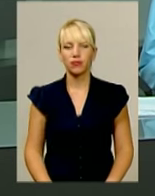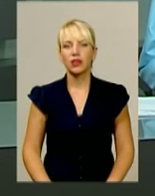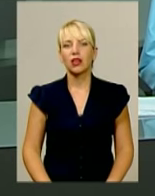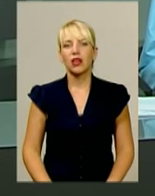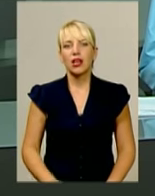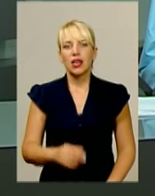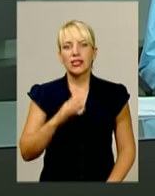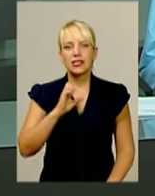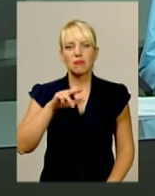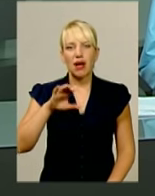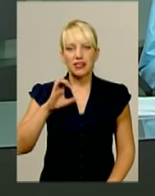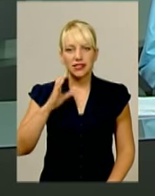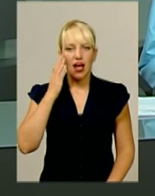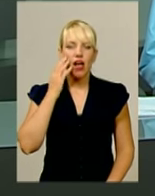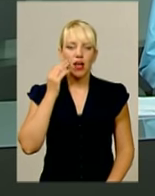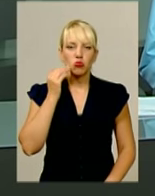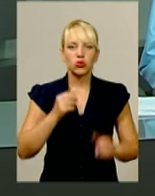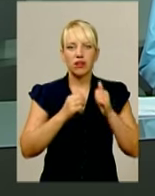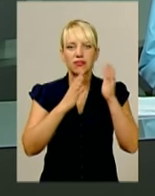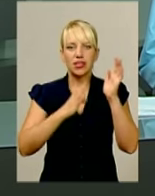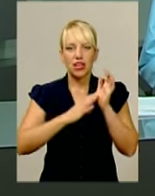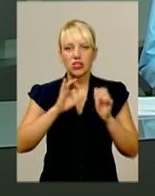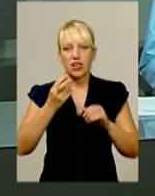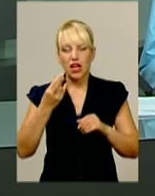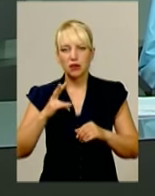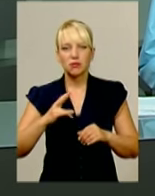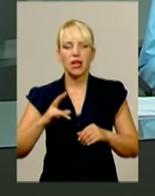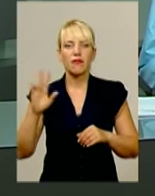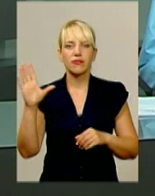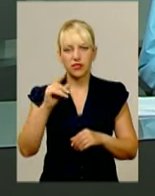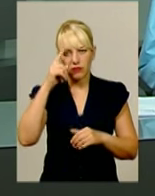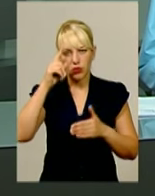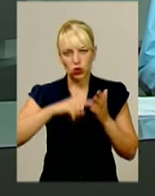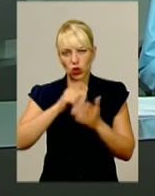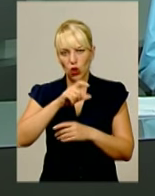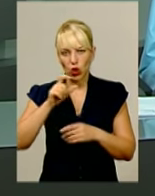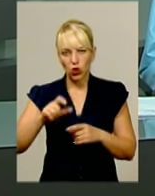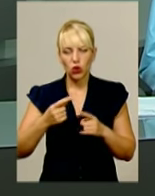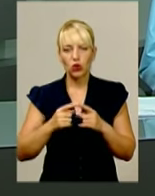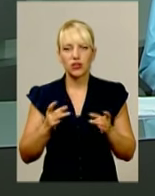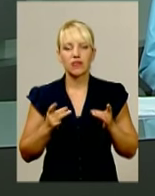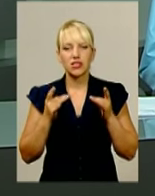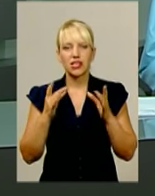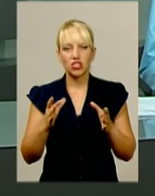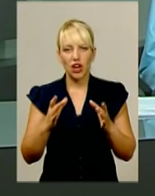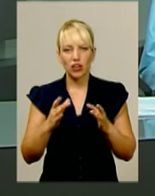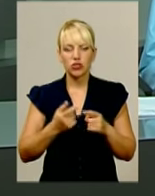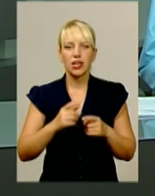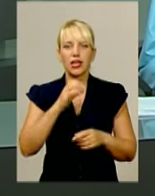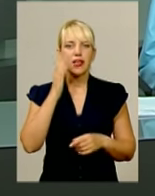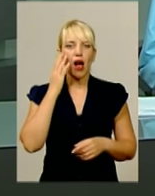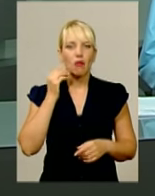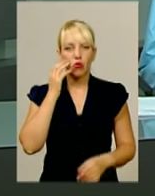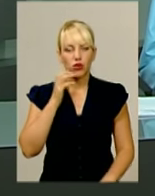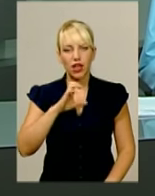Держірукавиці про запас. 19 серпня православні та греко-католики відзначають преображення Господні. В народі ще